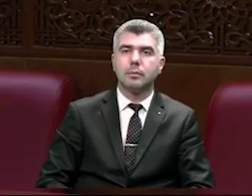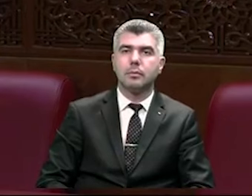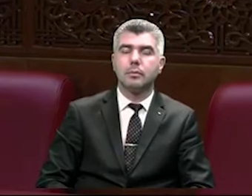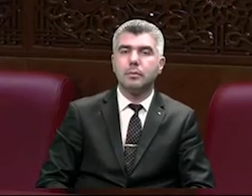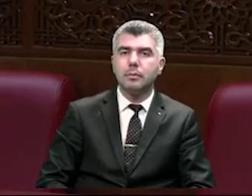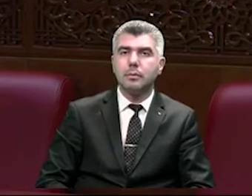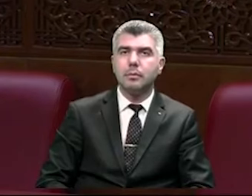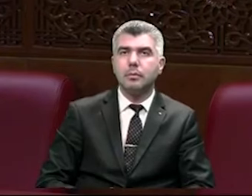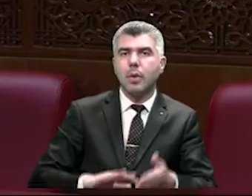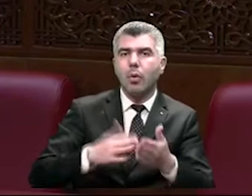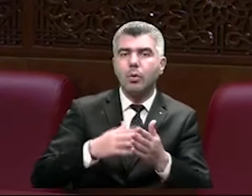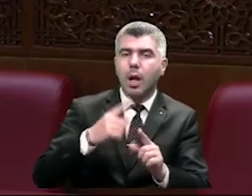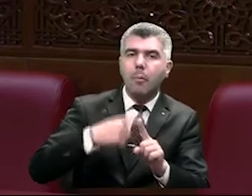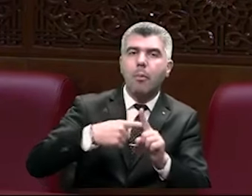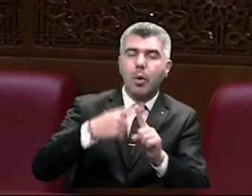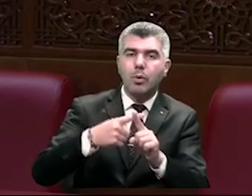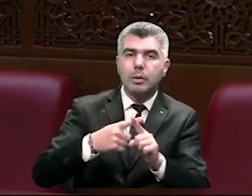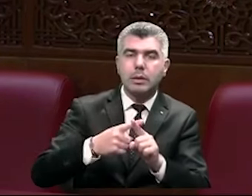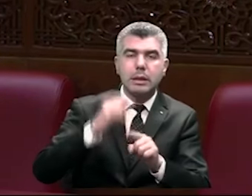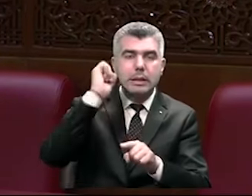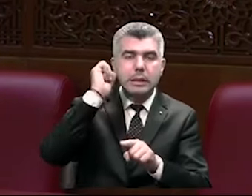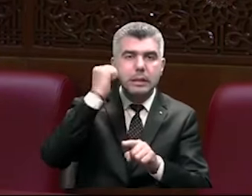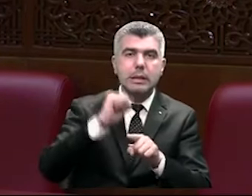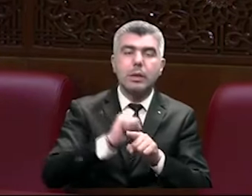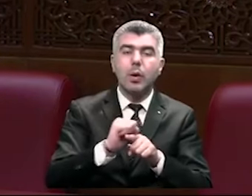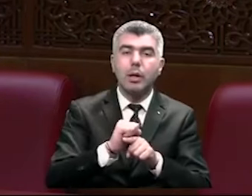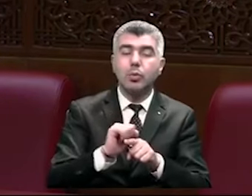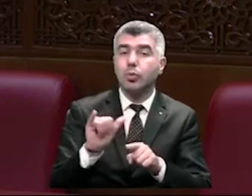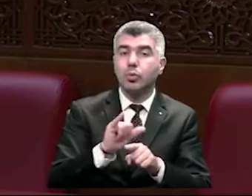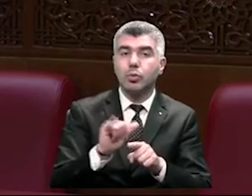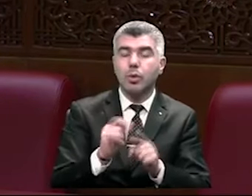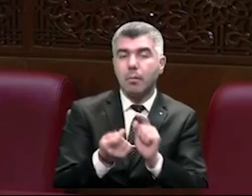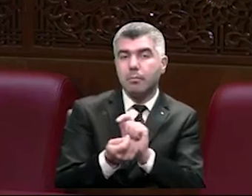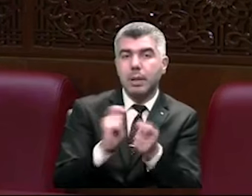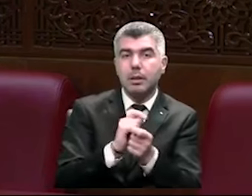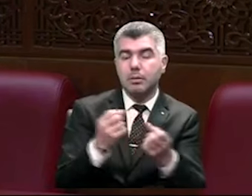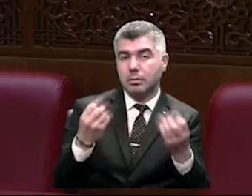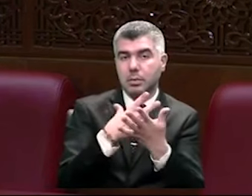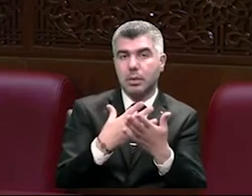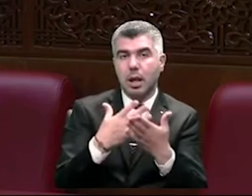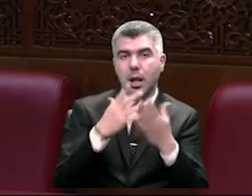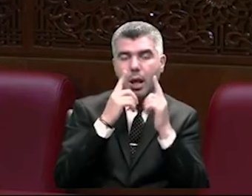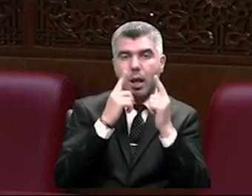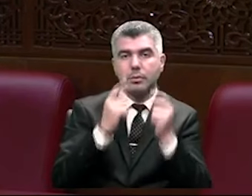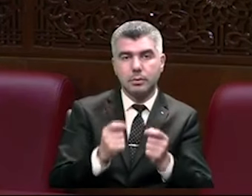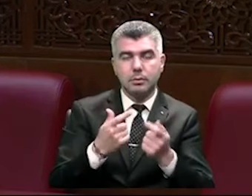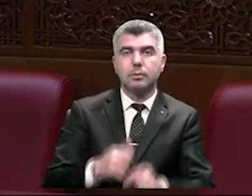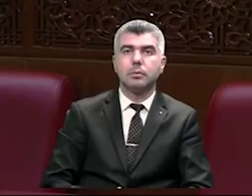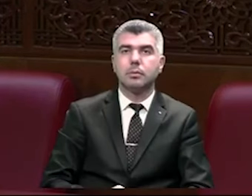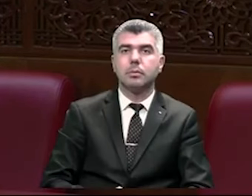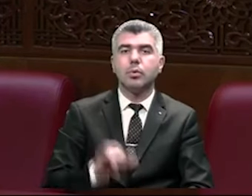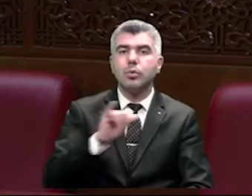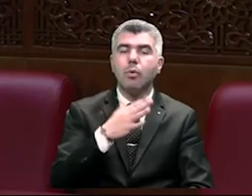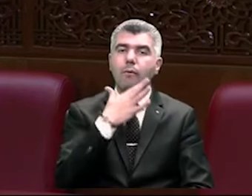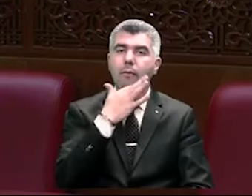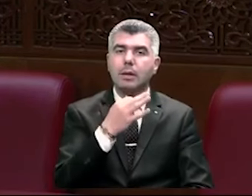وحنا زدنا في التكوين لان اليوم التحولات الكبرى ها كنشوف فيها بعين واللي كانت ساهله لهذ